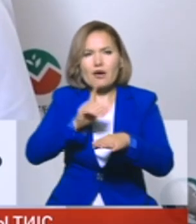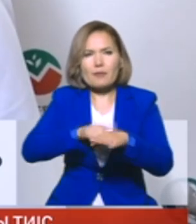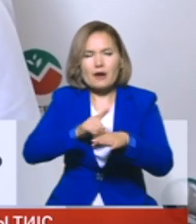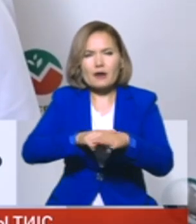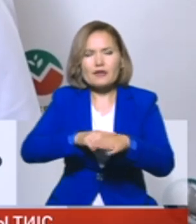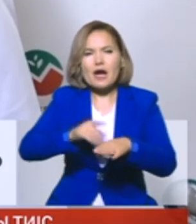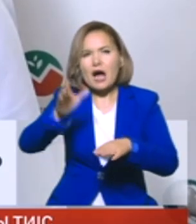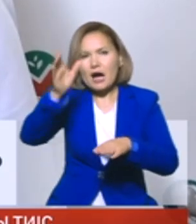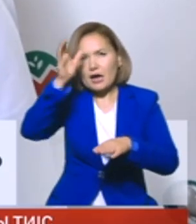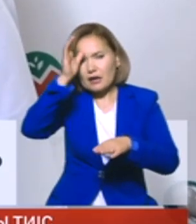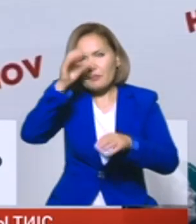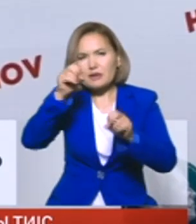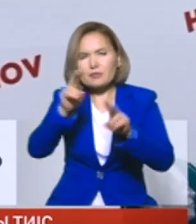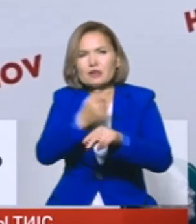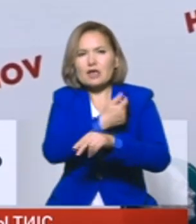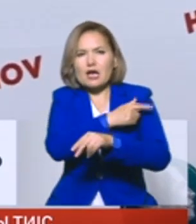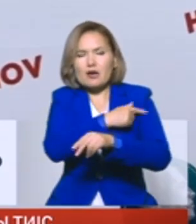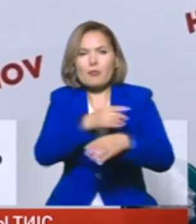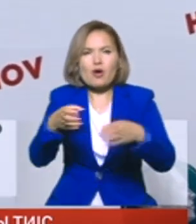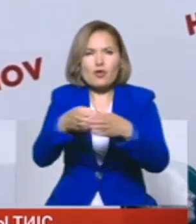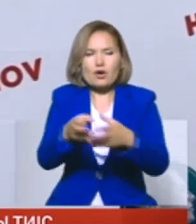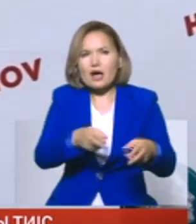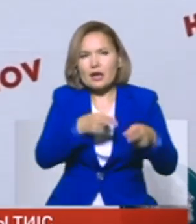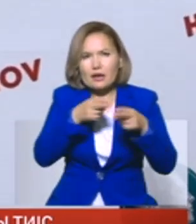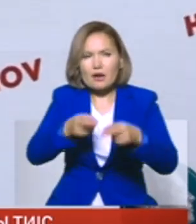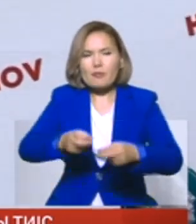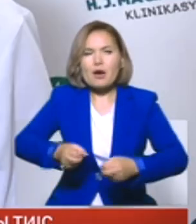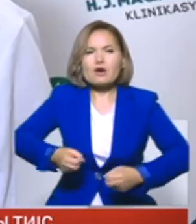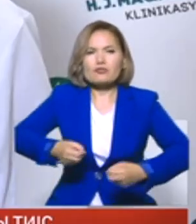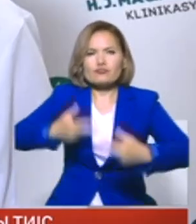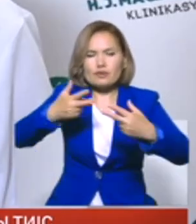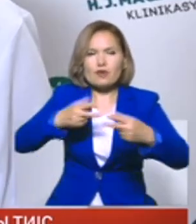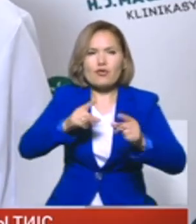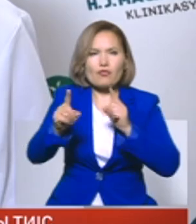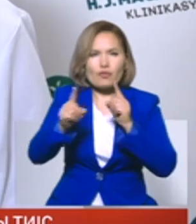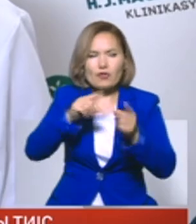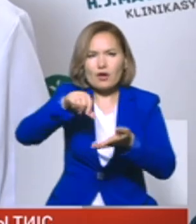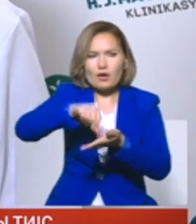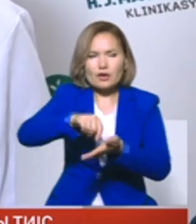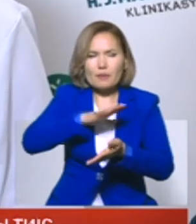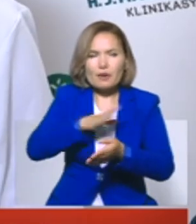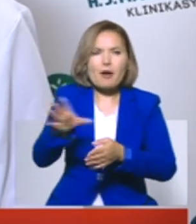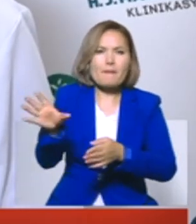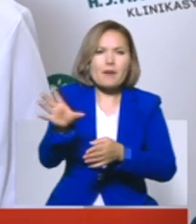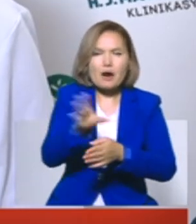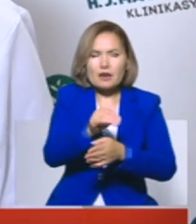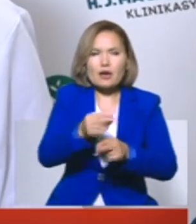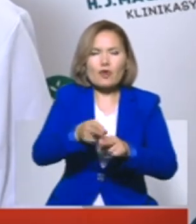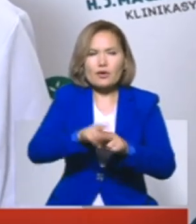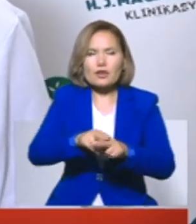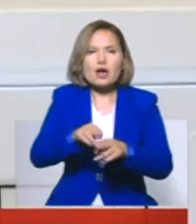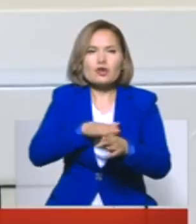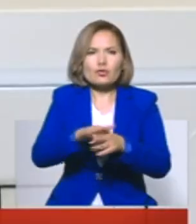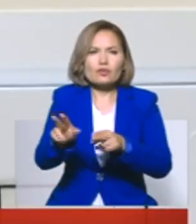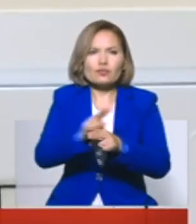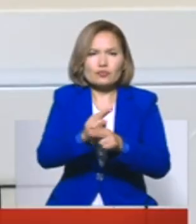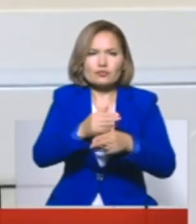институт, травматология ортопед ғылыми институтпен зум арқылы конференция болған. Барлық ем шаралары толық өткізіліп жатыр.